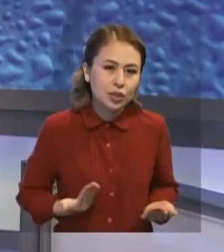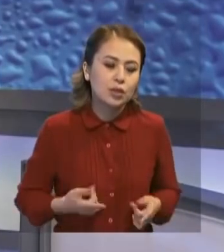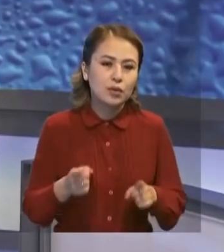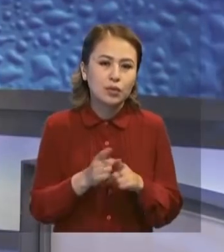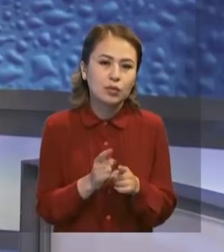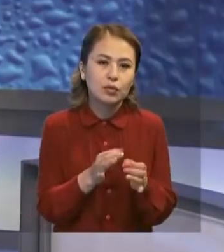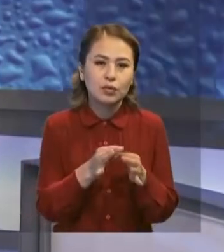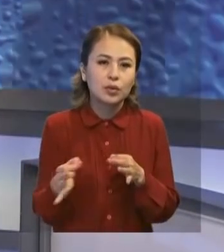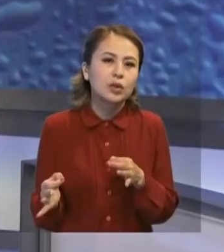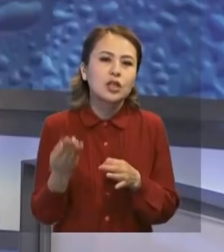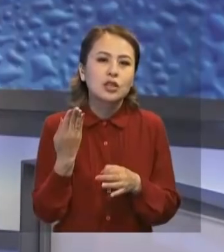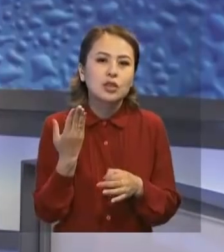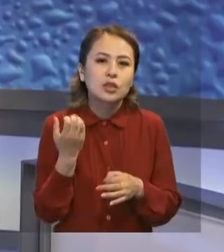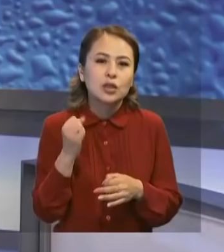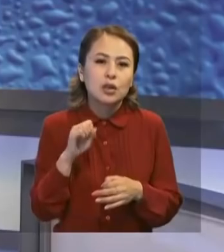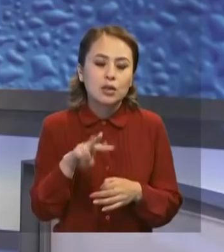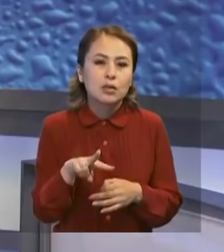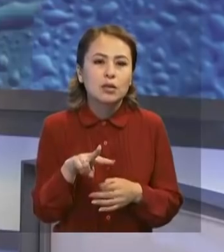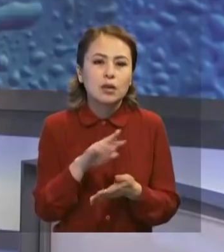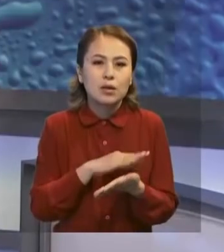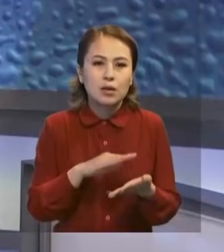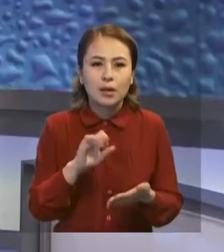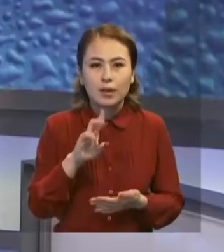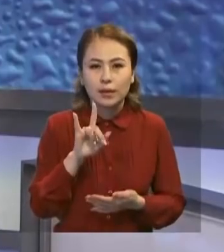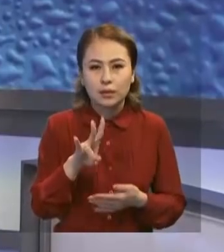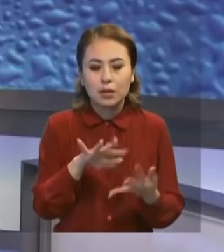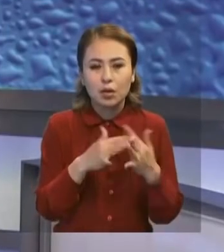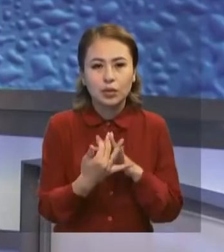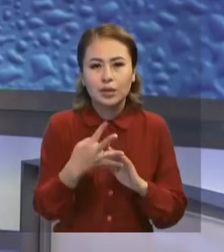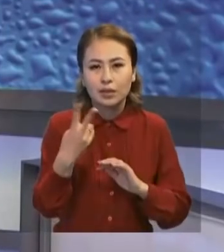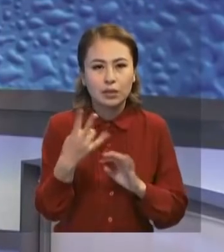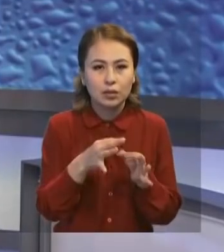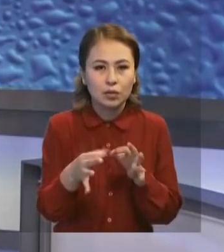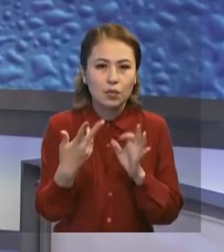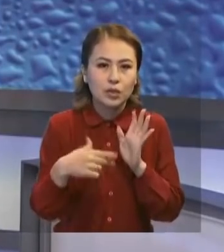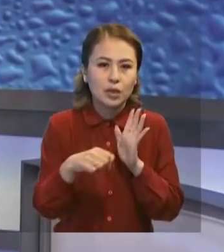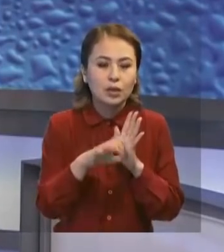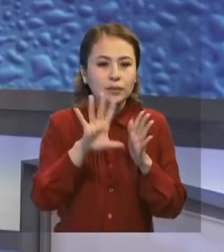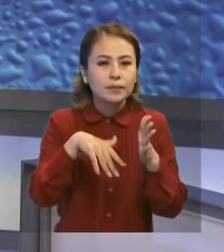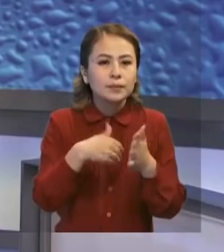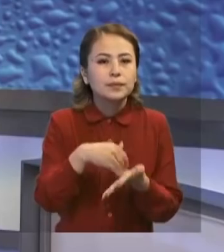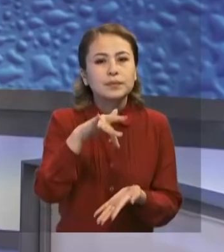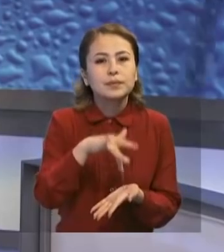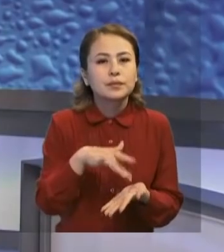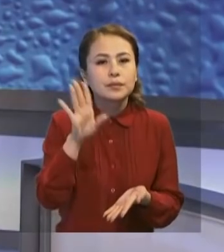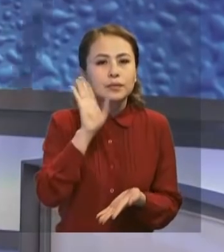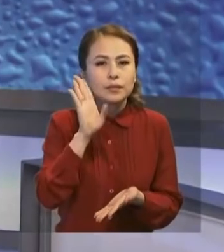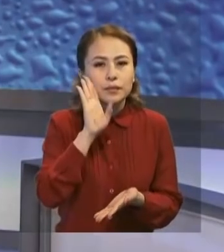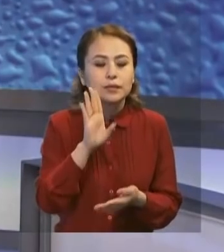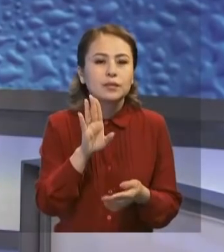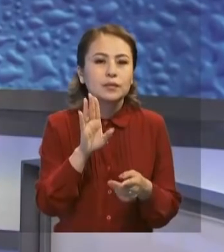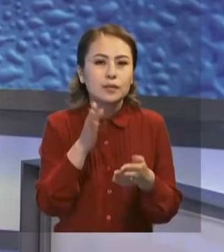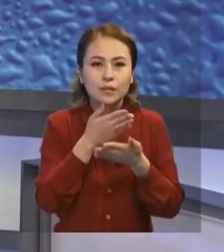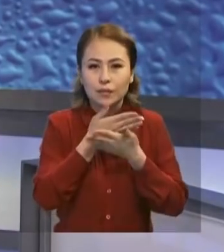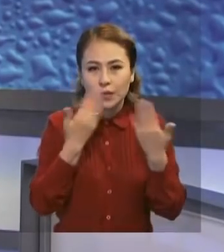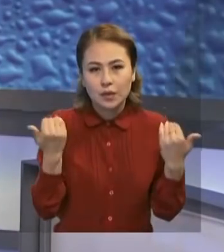нәріне жарымай отыр. Өңірдегі Шал Ақын аудандағы 42 елді мекеннің 36-сында әлі орталықтандырылған су желісі